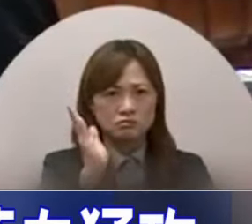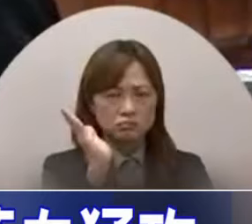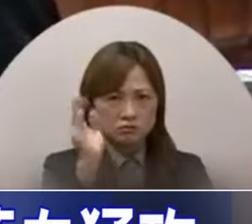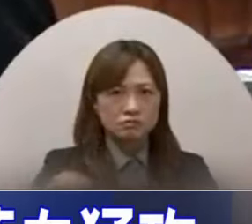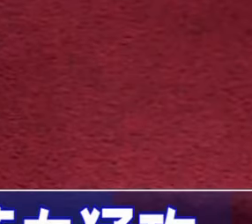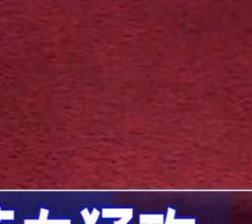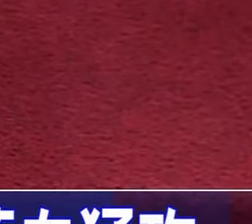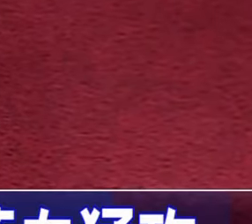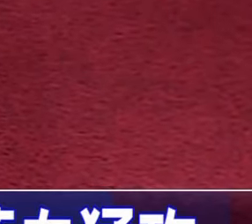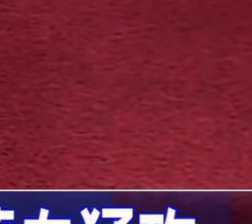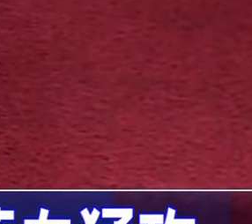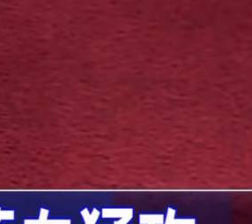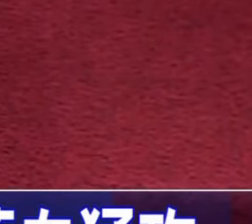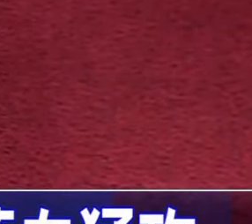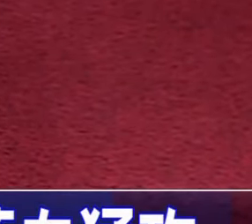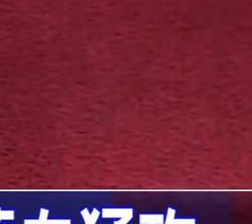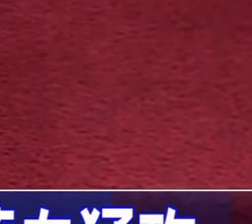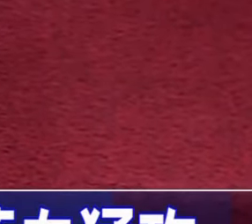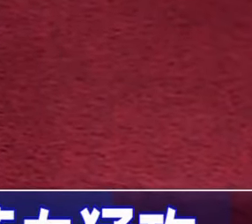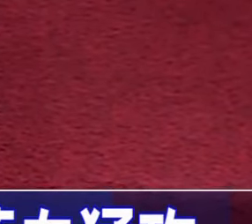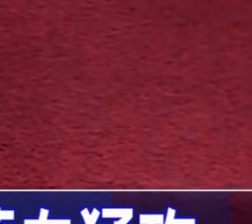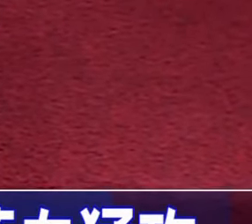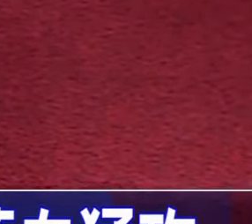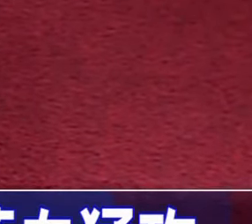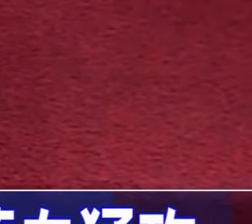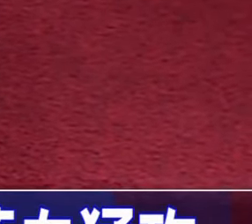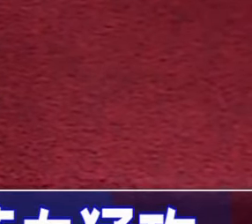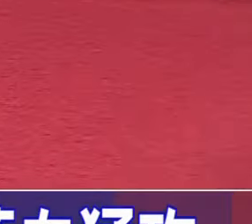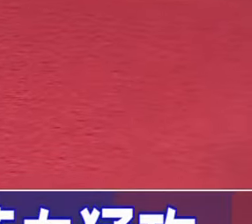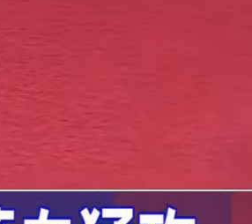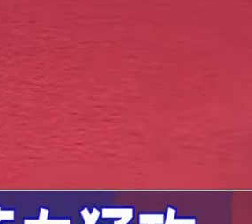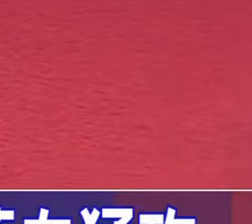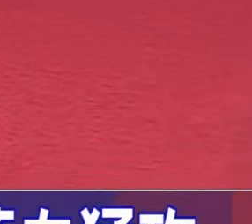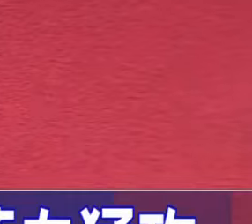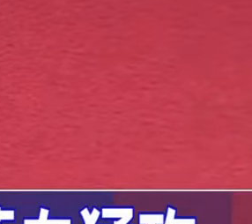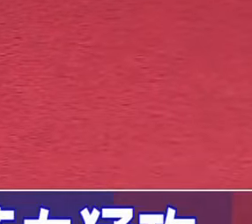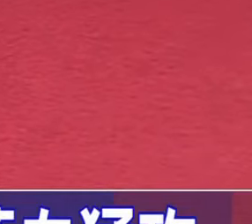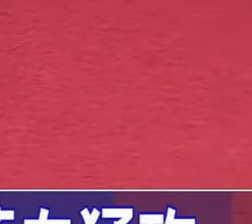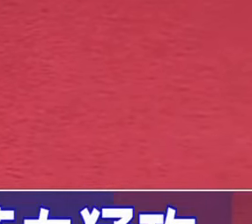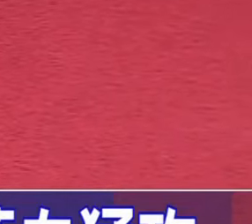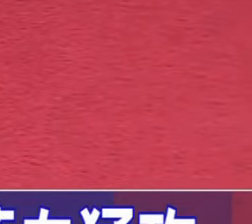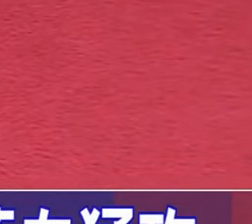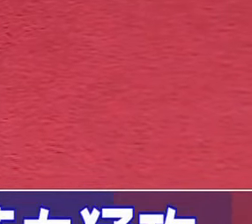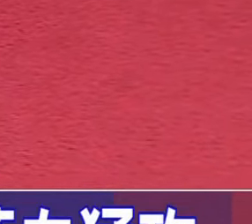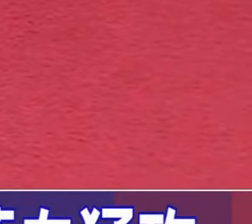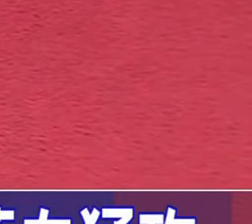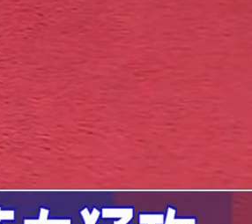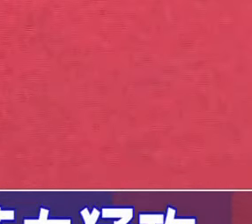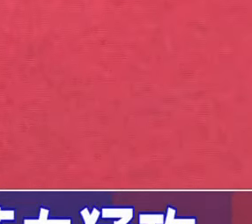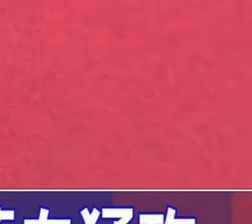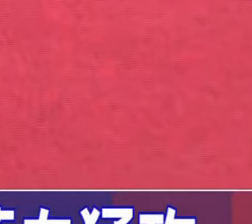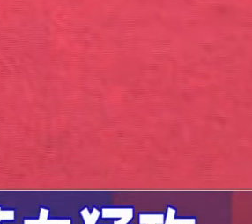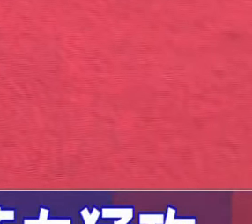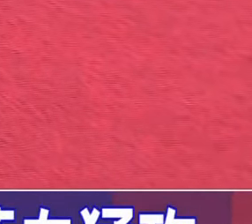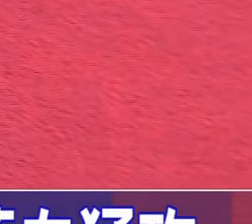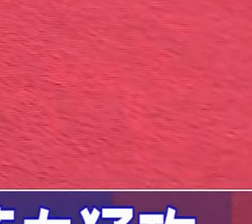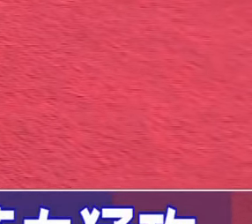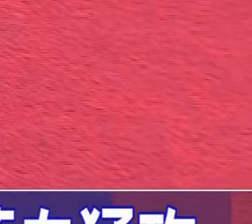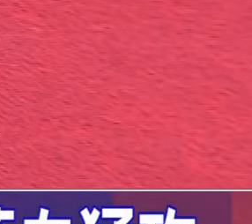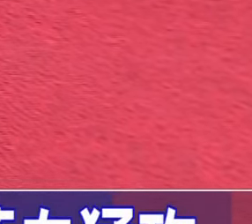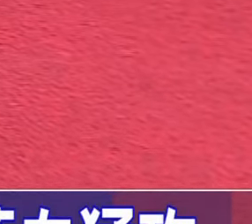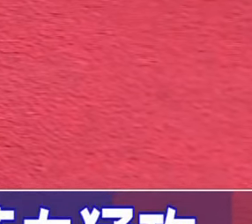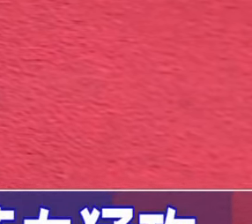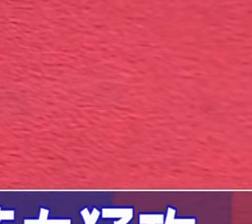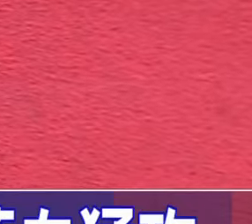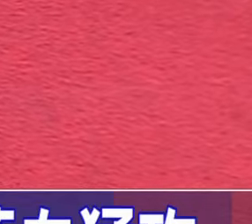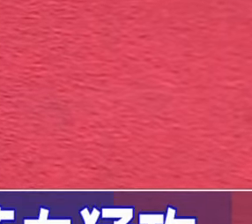次连环拍桌，国会职权修法复议案全院委员会登场，行政院长卓荣泰亲自报告备询，一上台，国民党团总